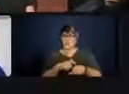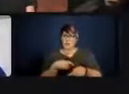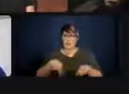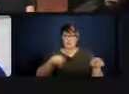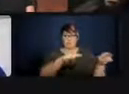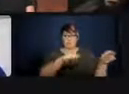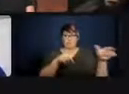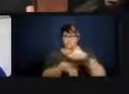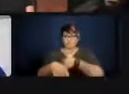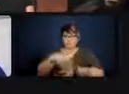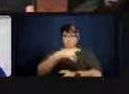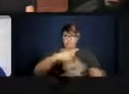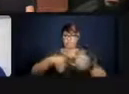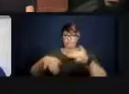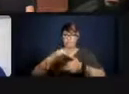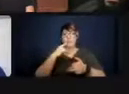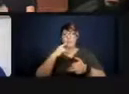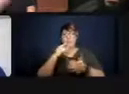Na